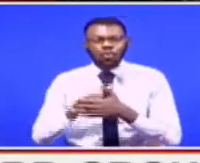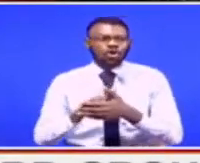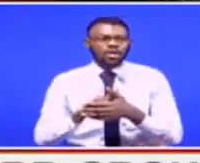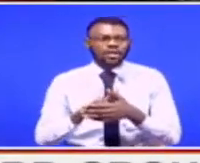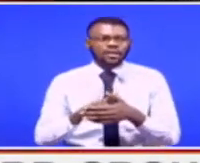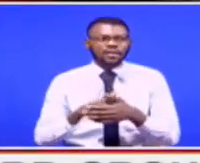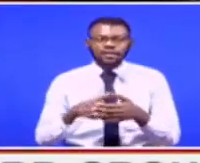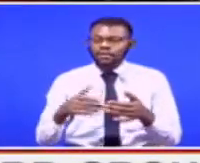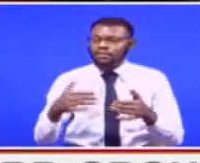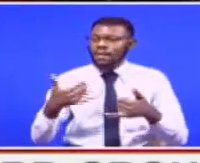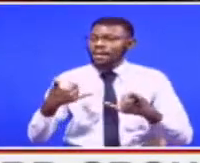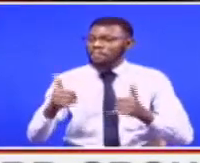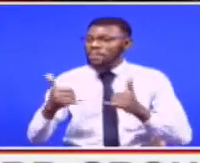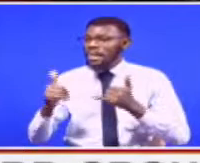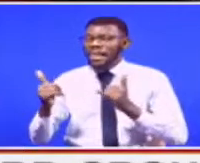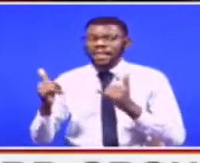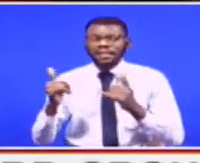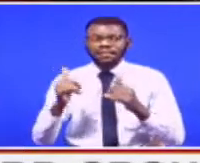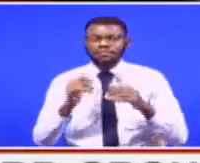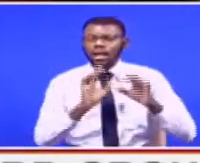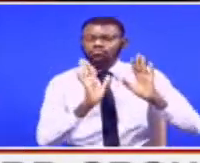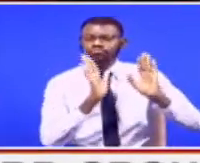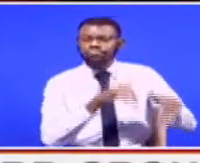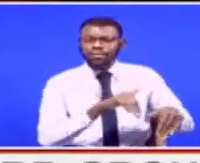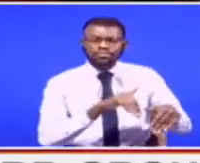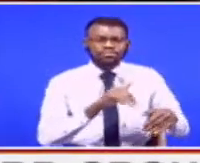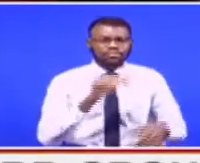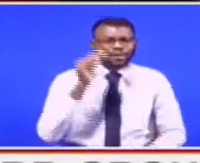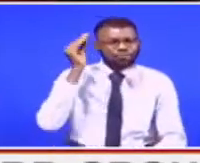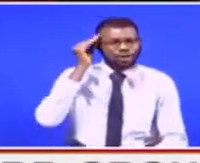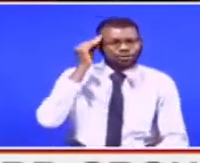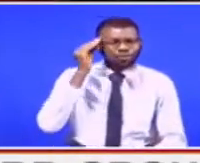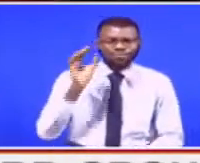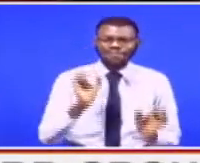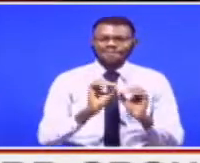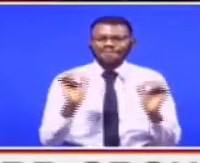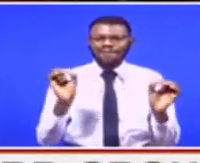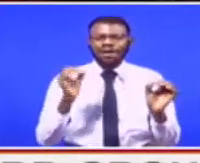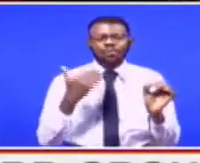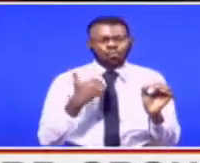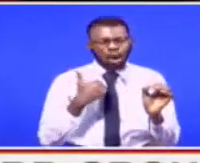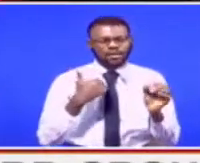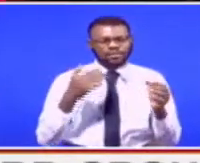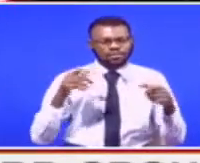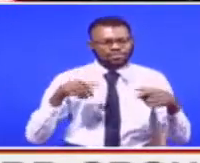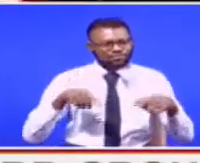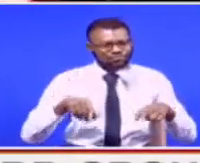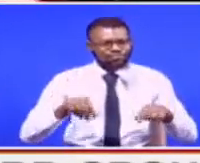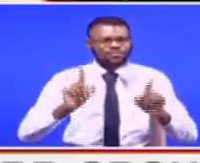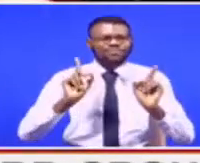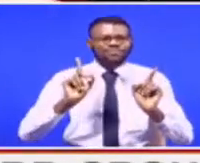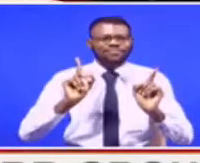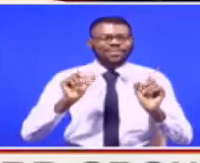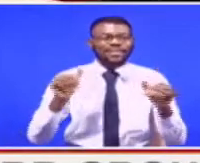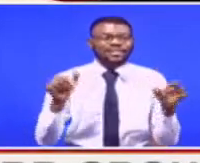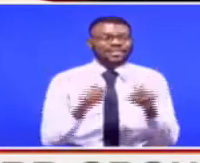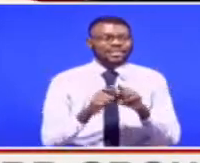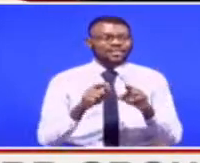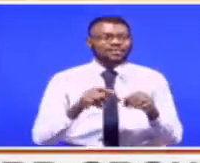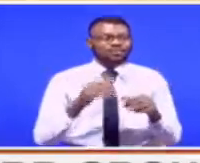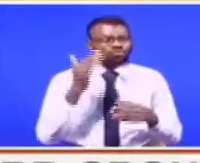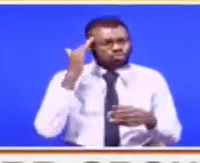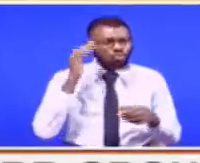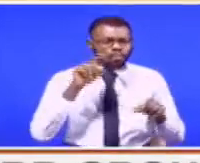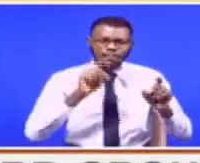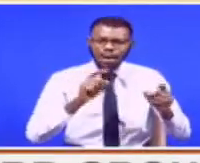mchezo isije ikalalia mpira au ingine ilalia ingine. In the modern world, tunasema, lazima